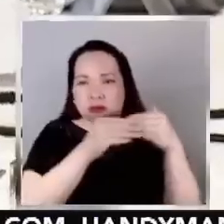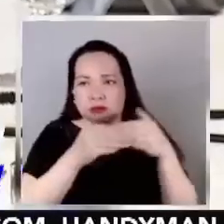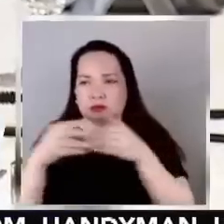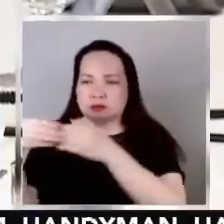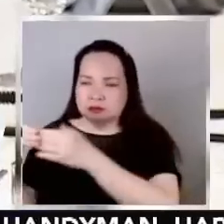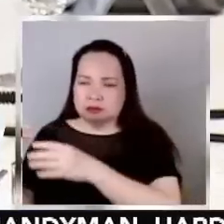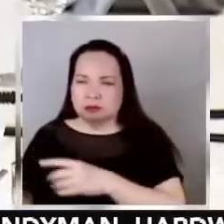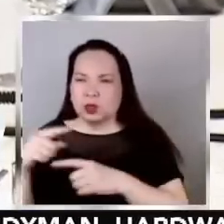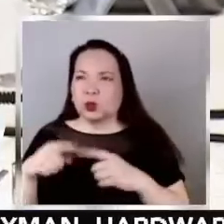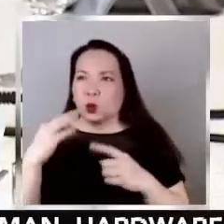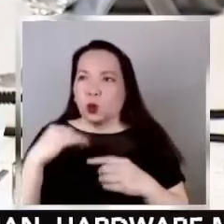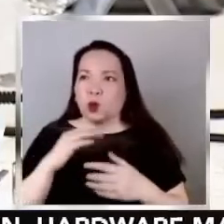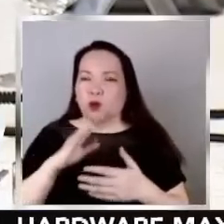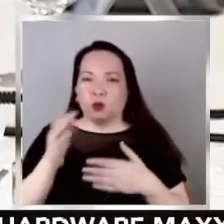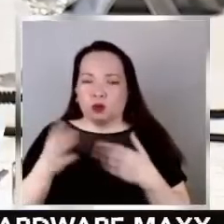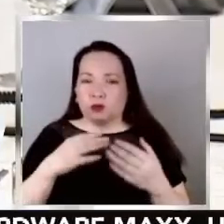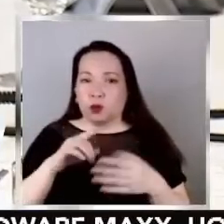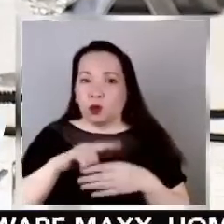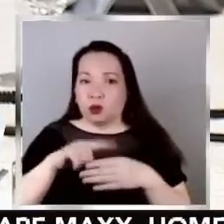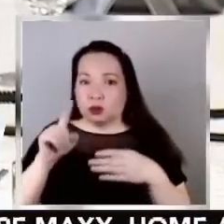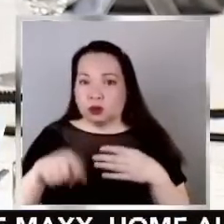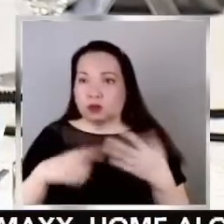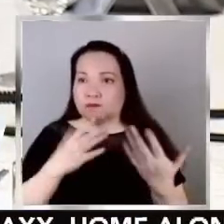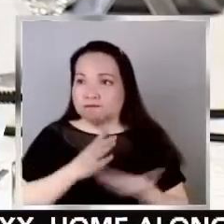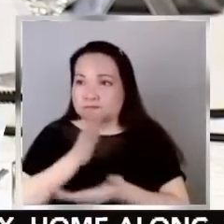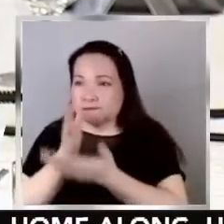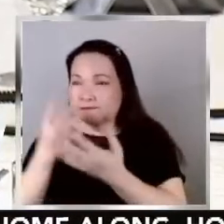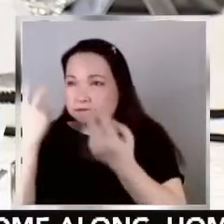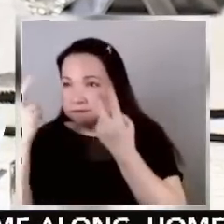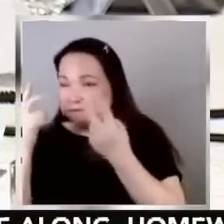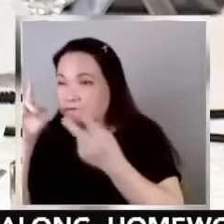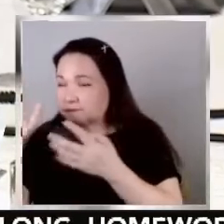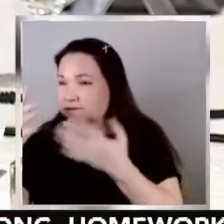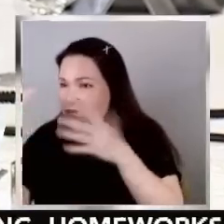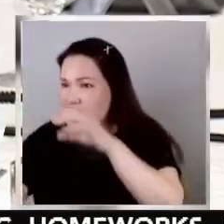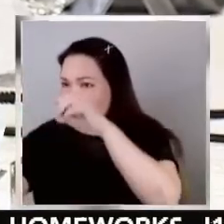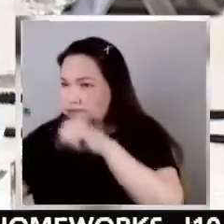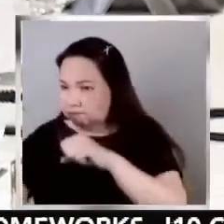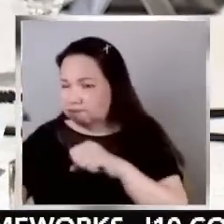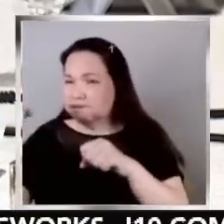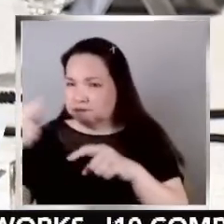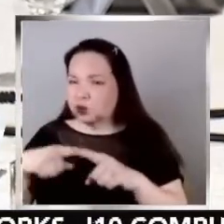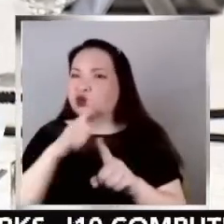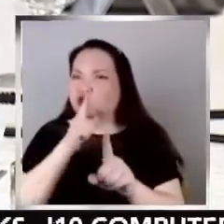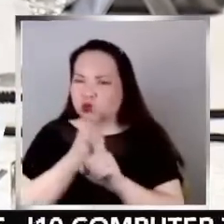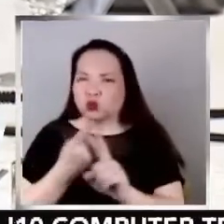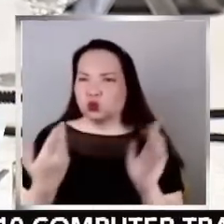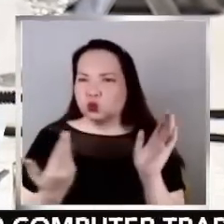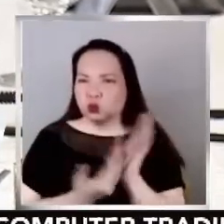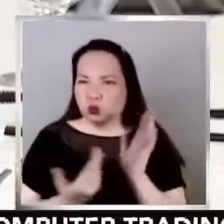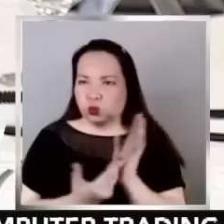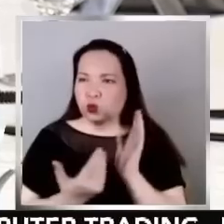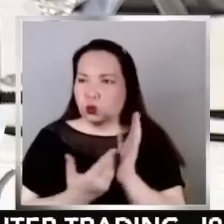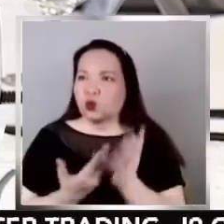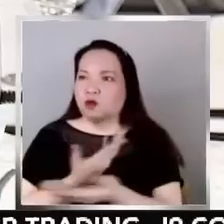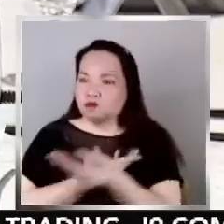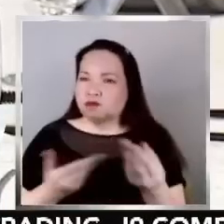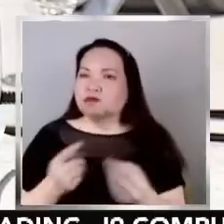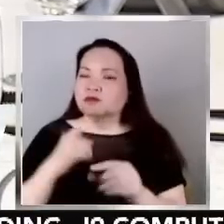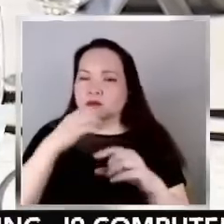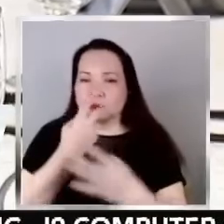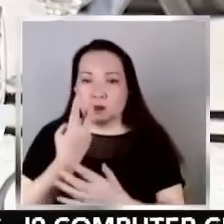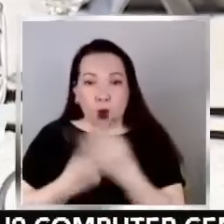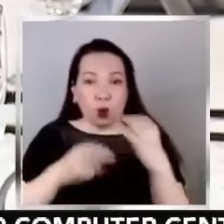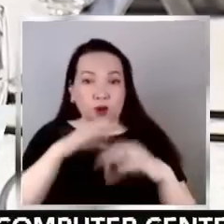the outcomes of the state visit into concrete and high-impact engagements that are mutually beneficial for our